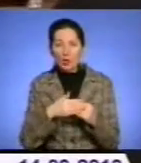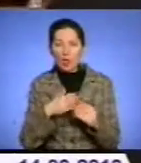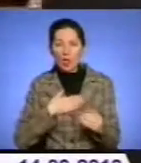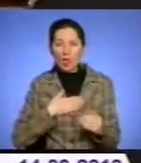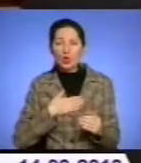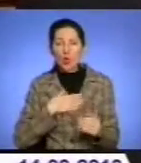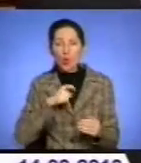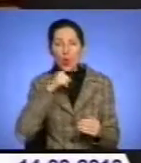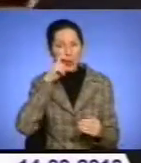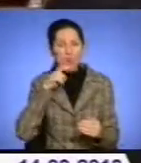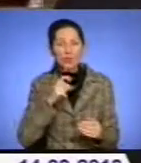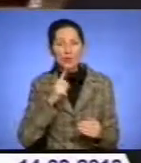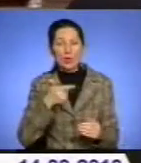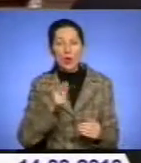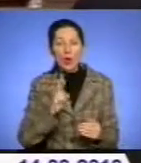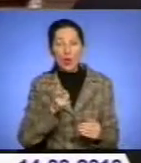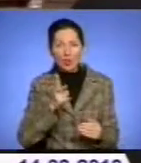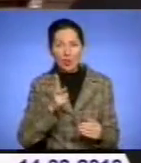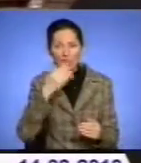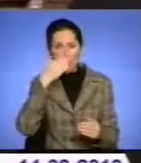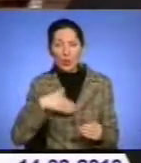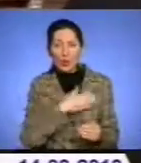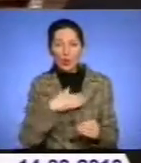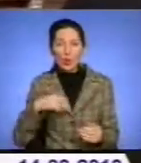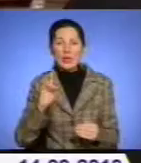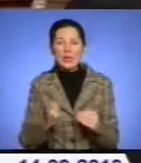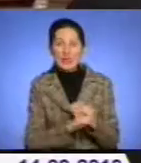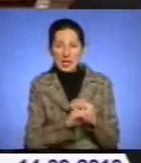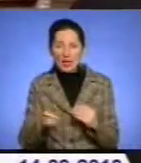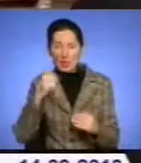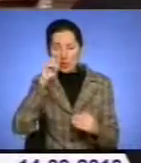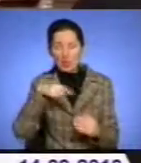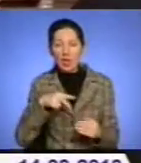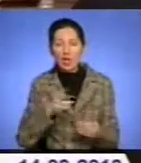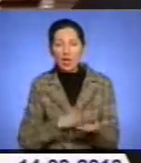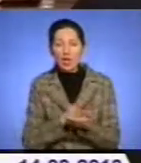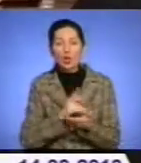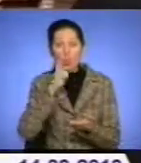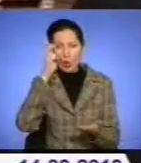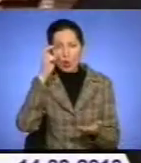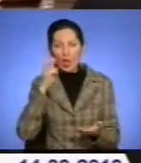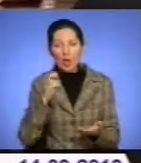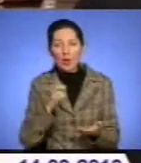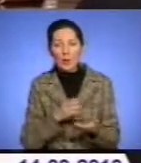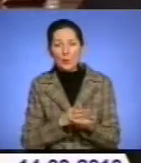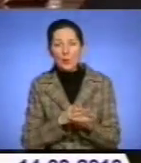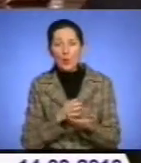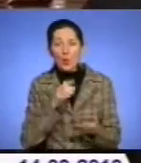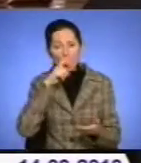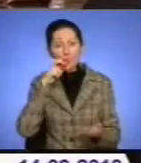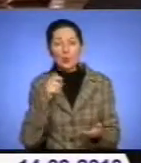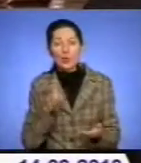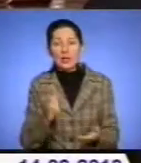наші традиції, знає добре навіть літургію Української церкви. В часі, коли він ще